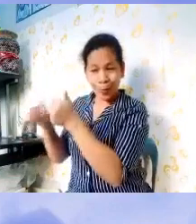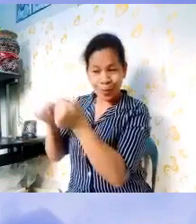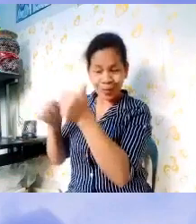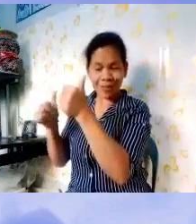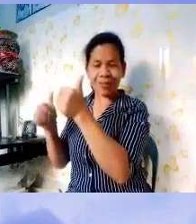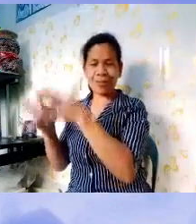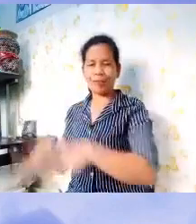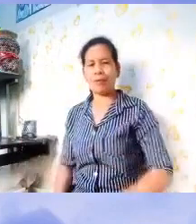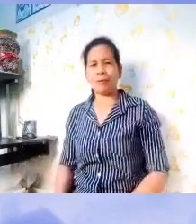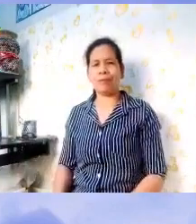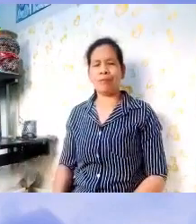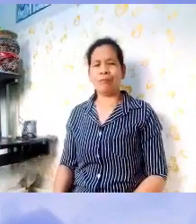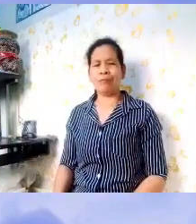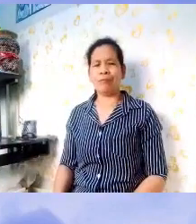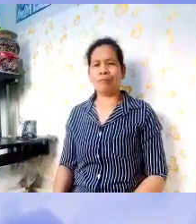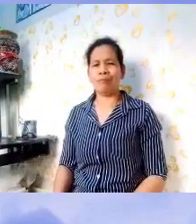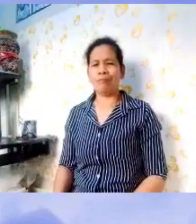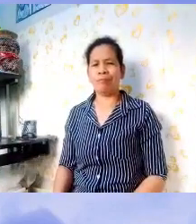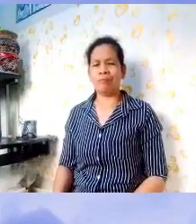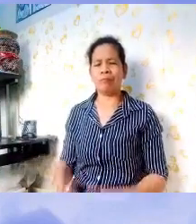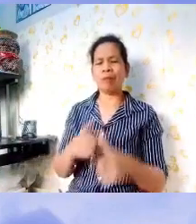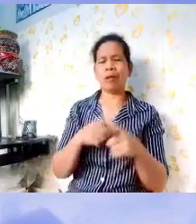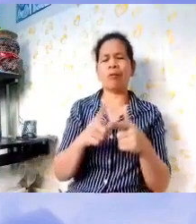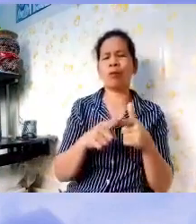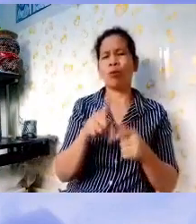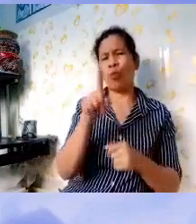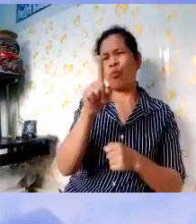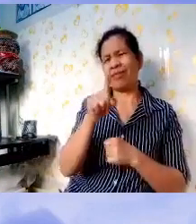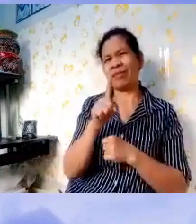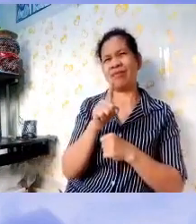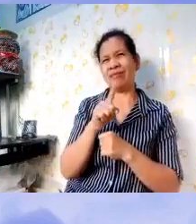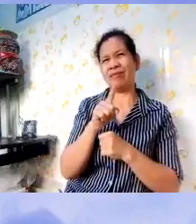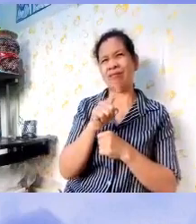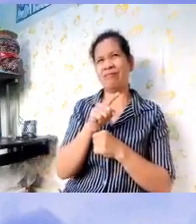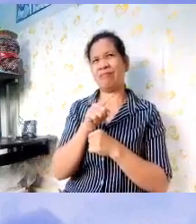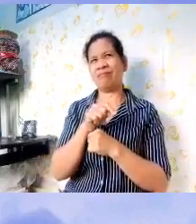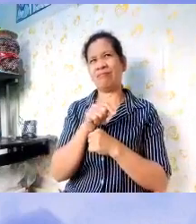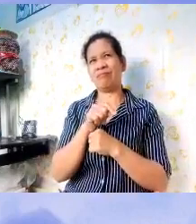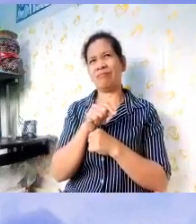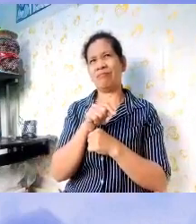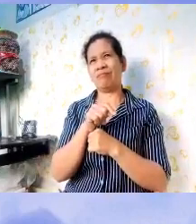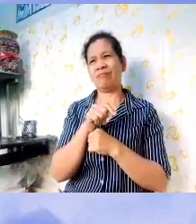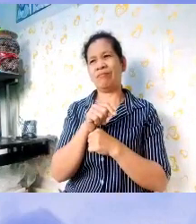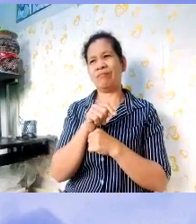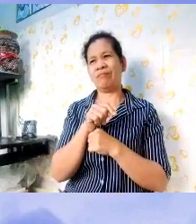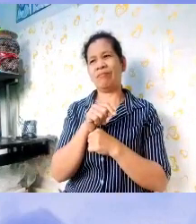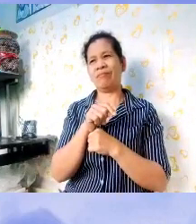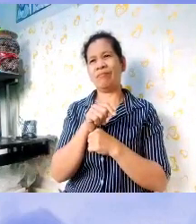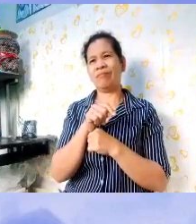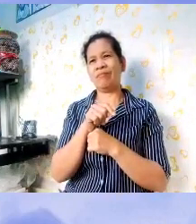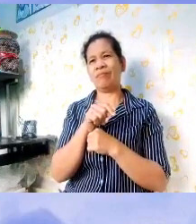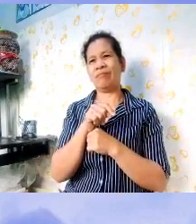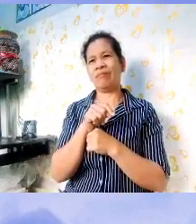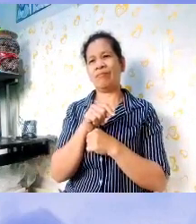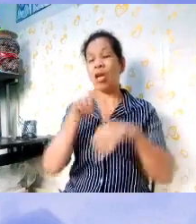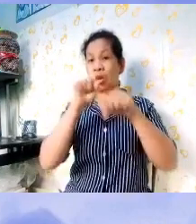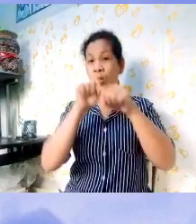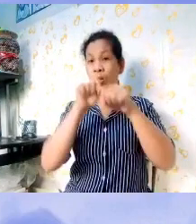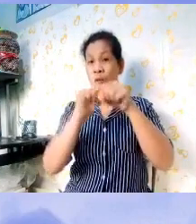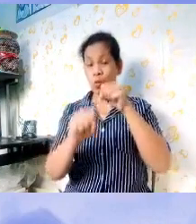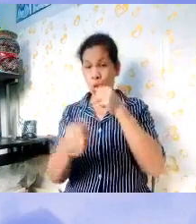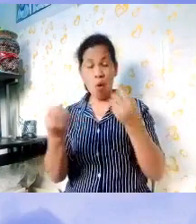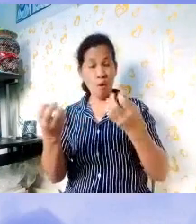Nagtatanong sila, Pastor, kala ko po ba pag dumating pagka na nagpasakop na ako sa Panginoong